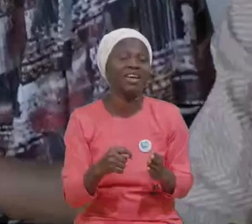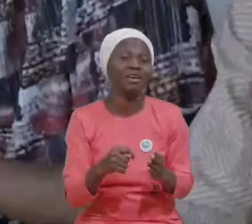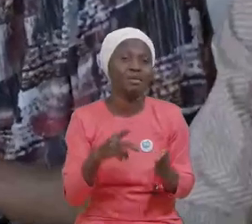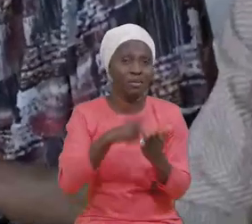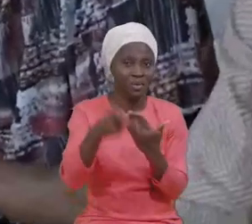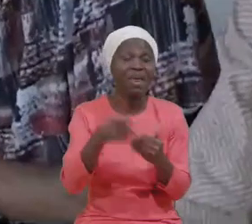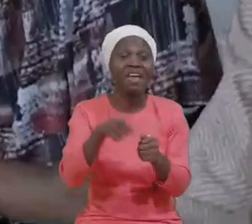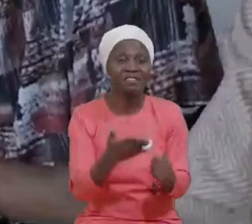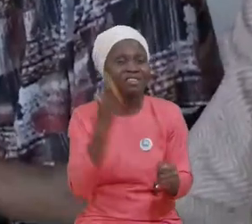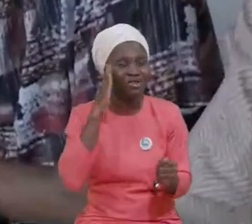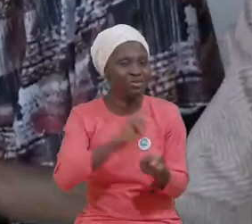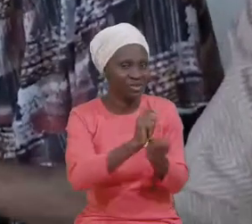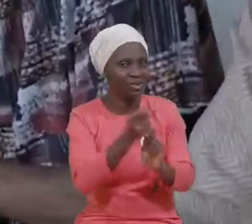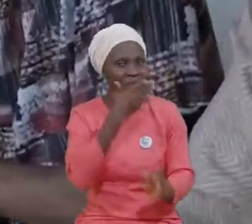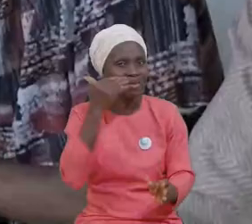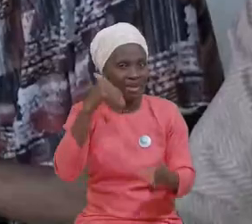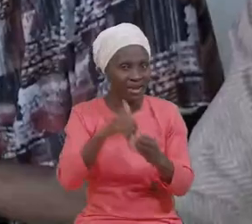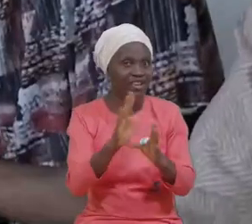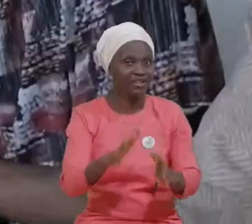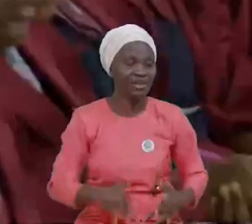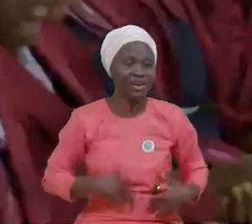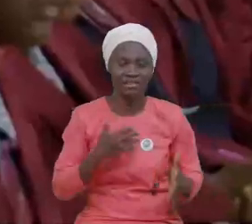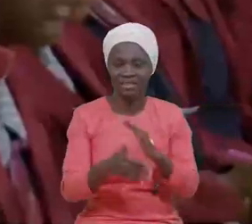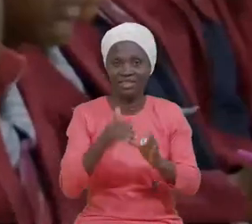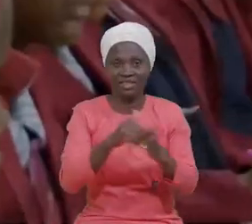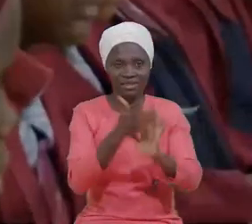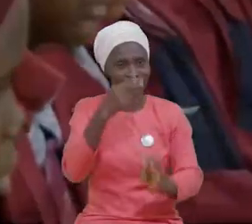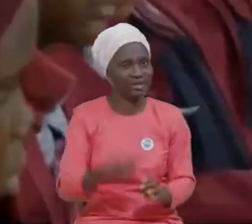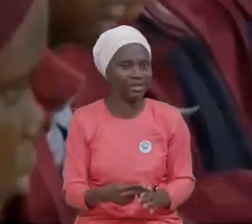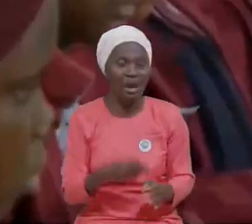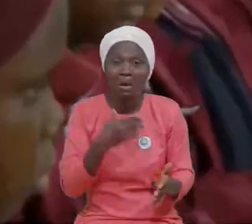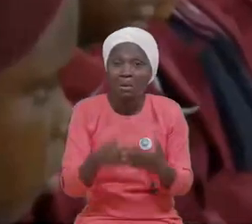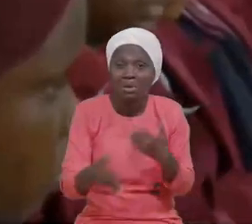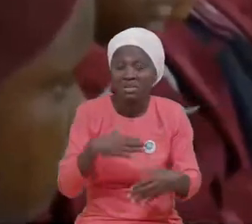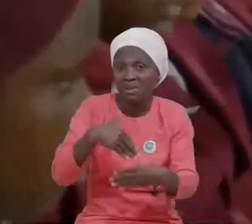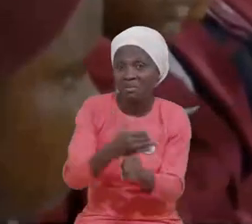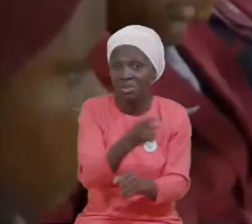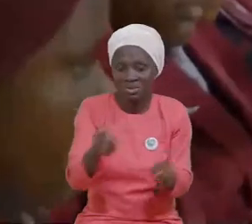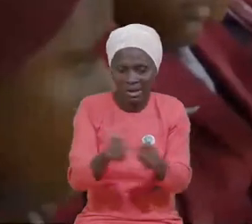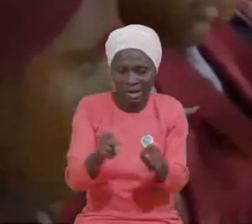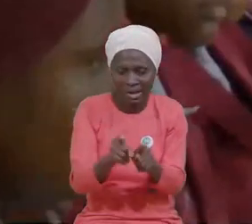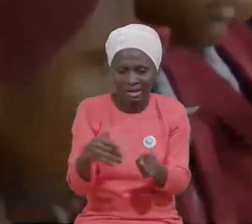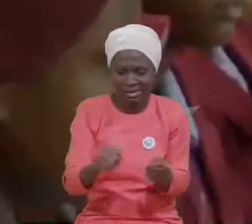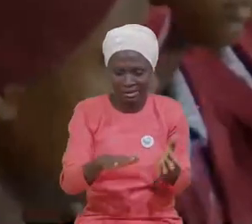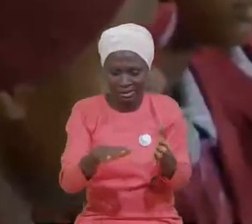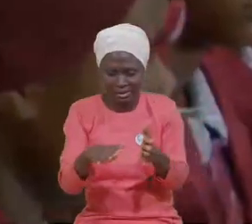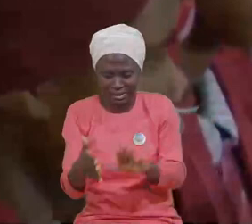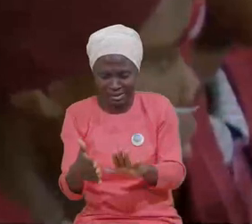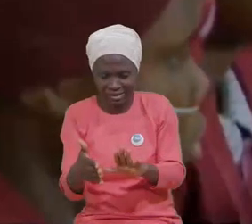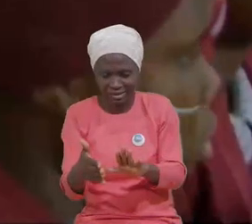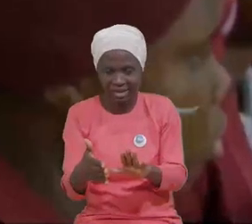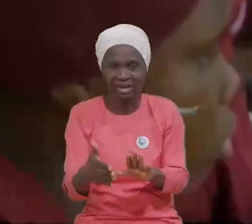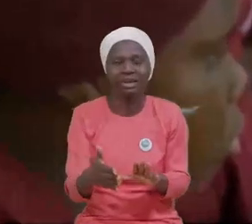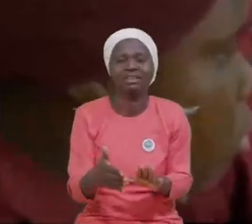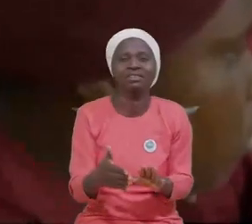ta vie. Et quel que soit ce qui fait de toi